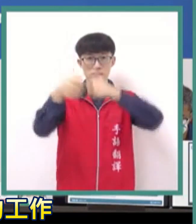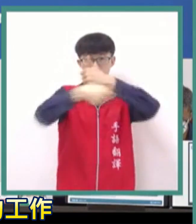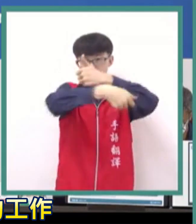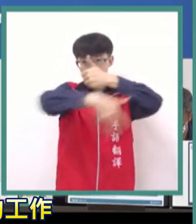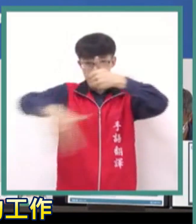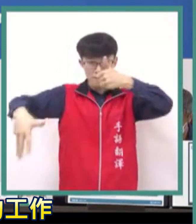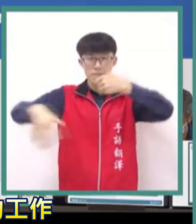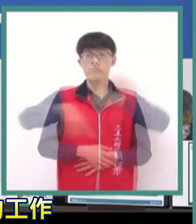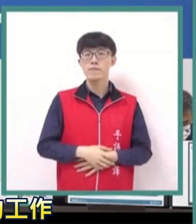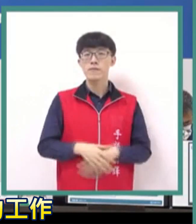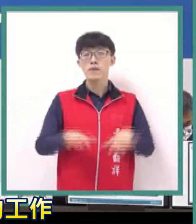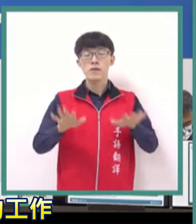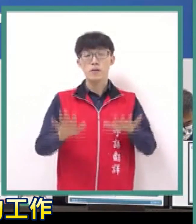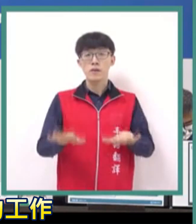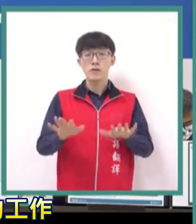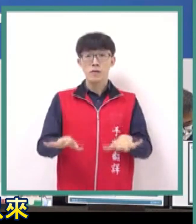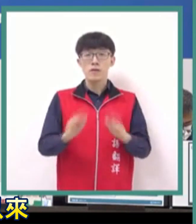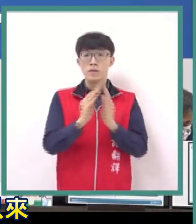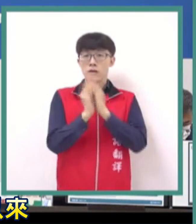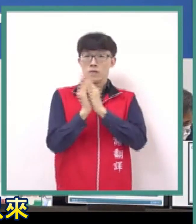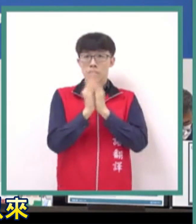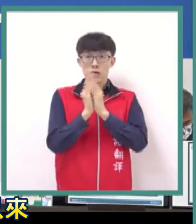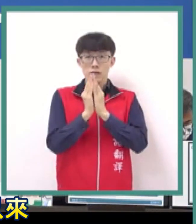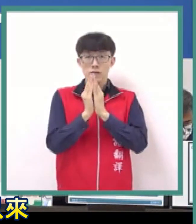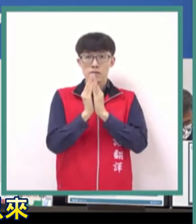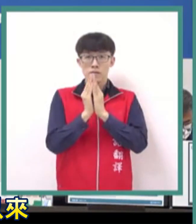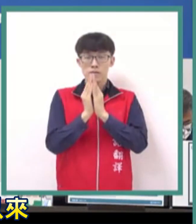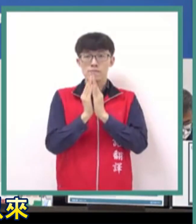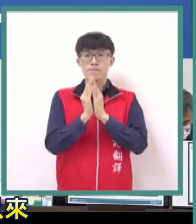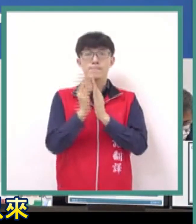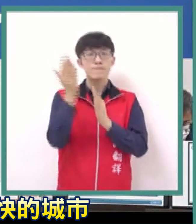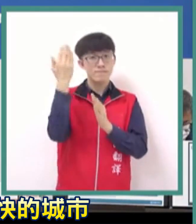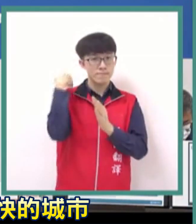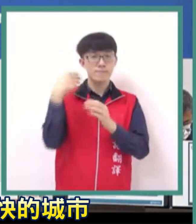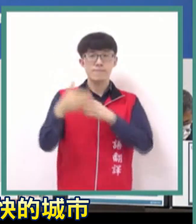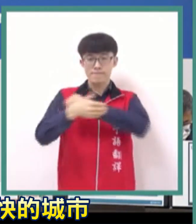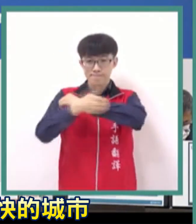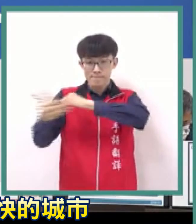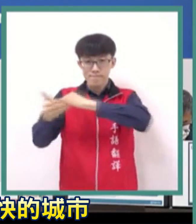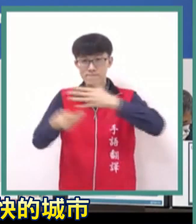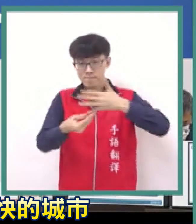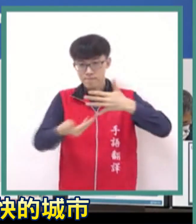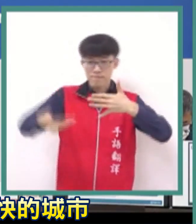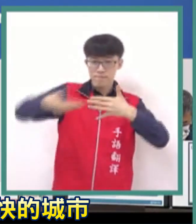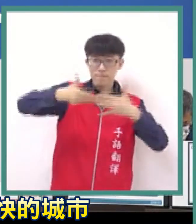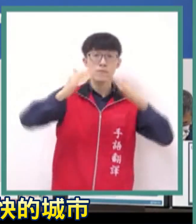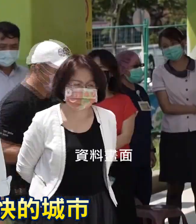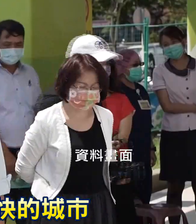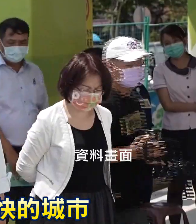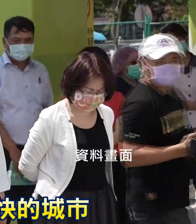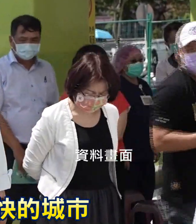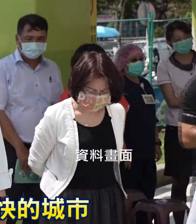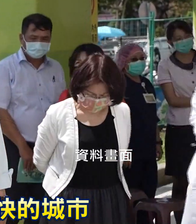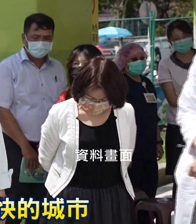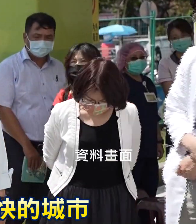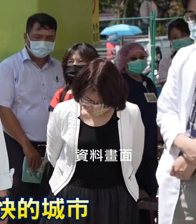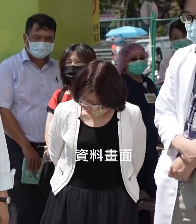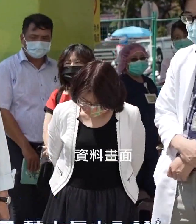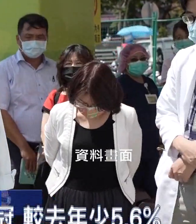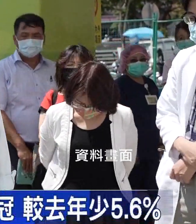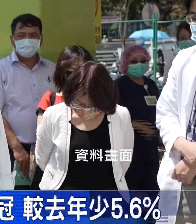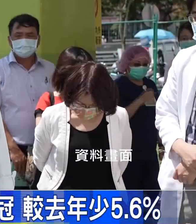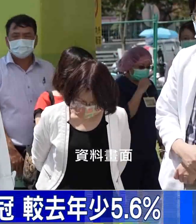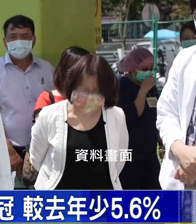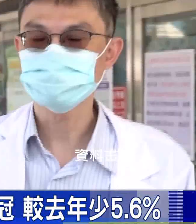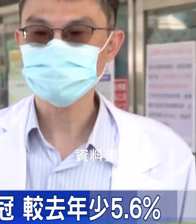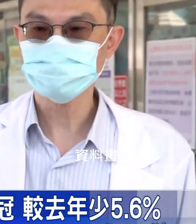市政跟防疫的工作。桃园升格以来是全台湾成长最快速的城市。 另外2021年拿